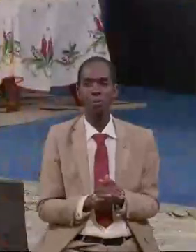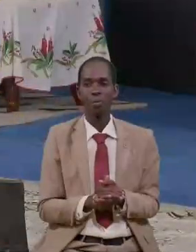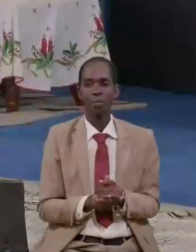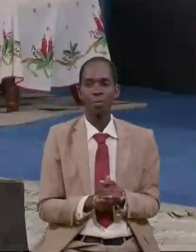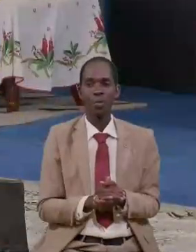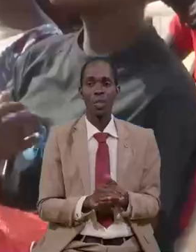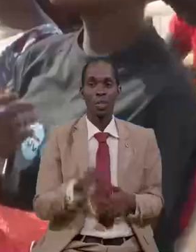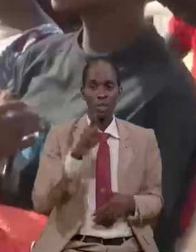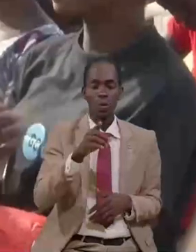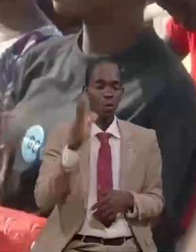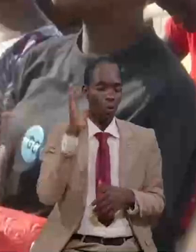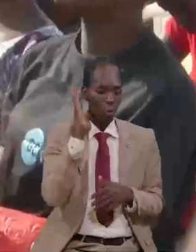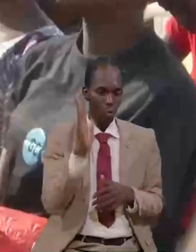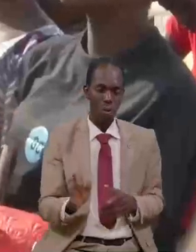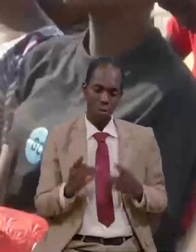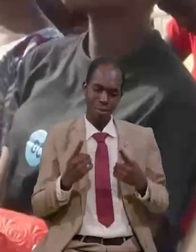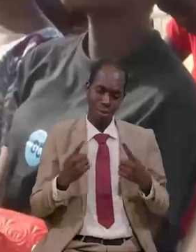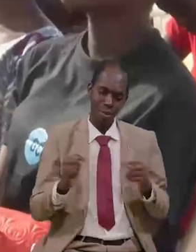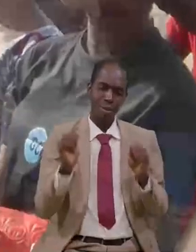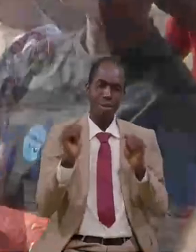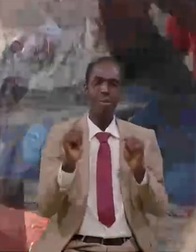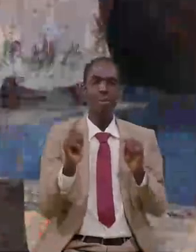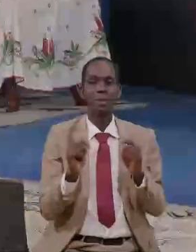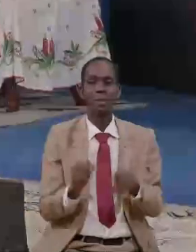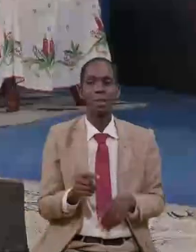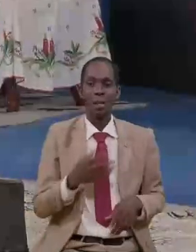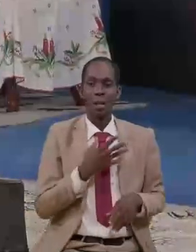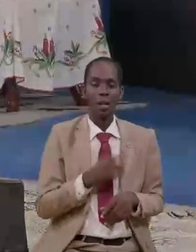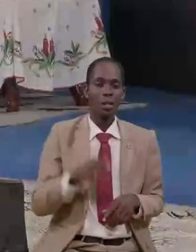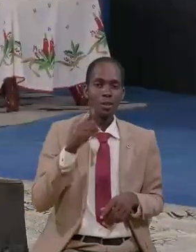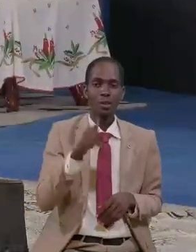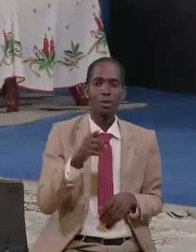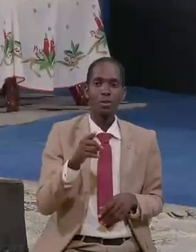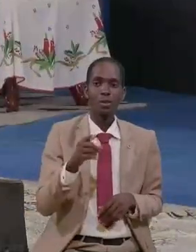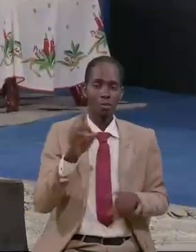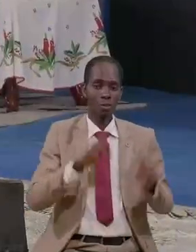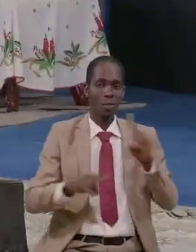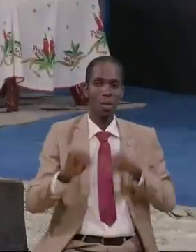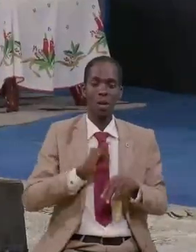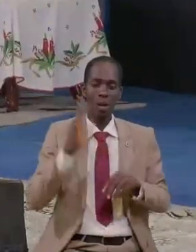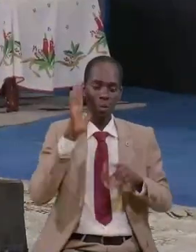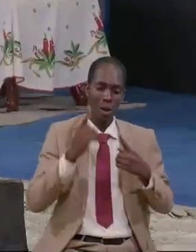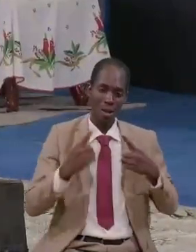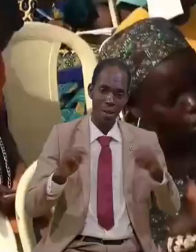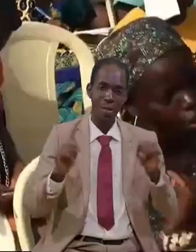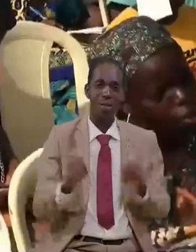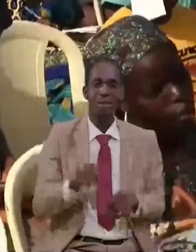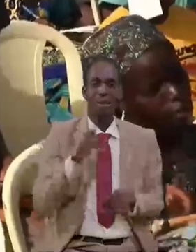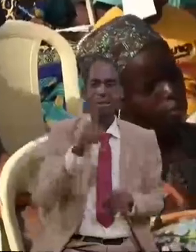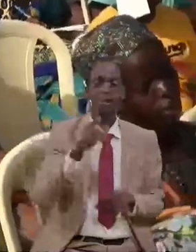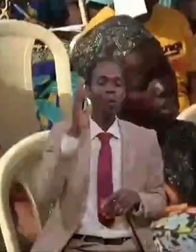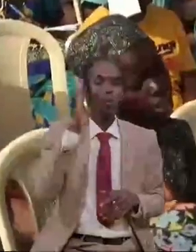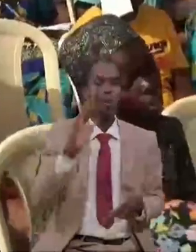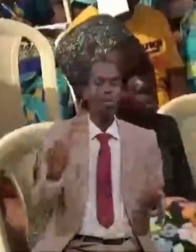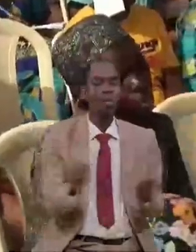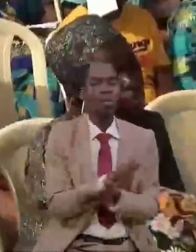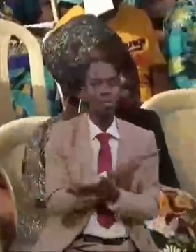Tu vas oser. Je vais oser. Tu vas